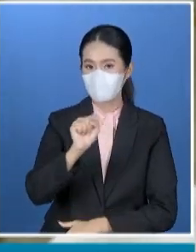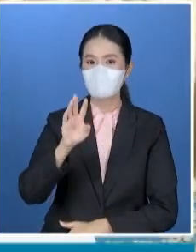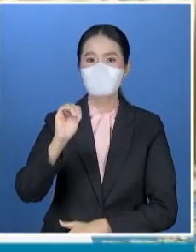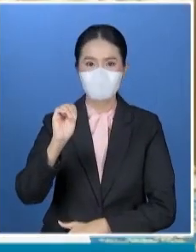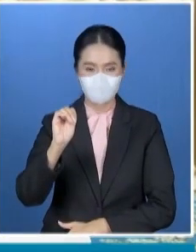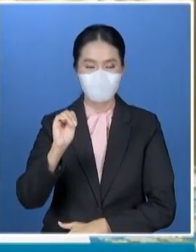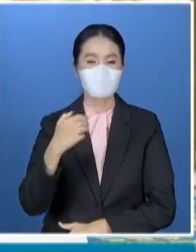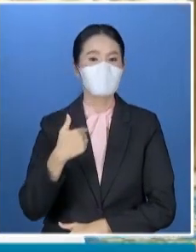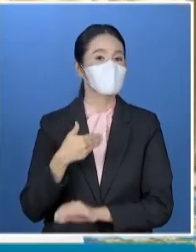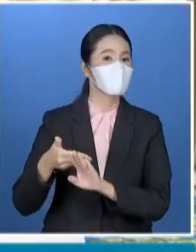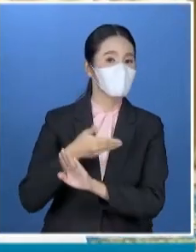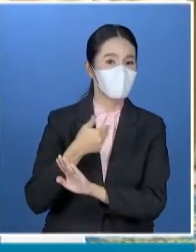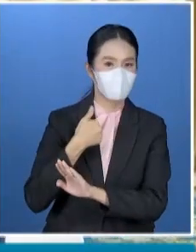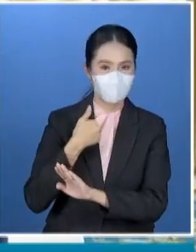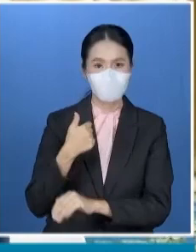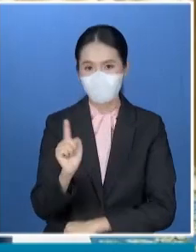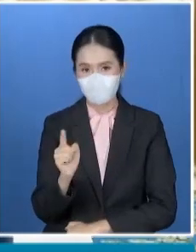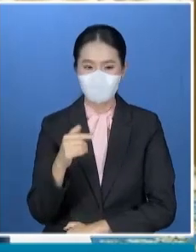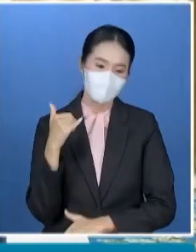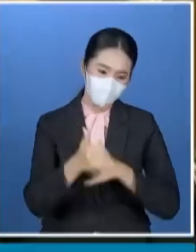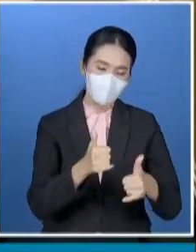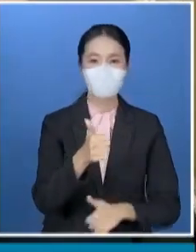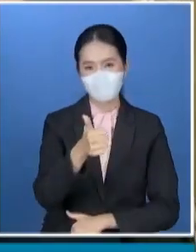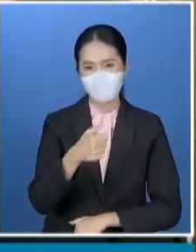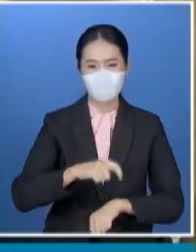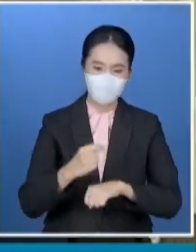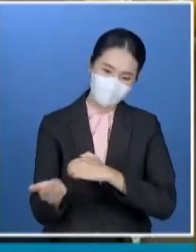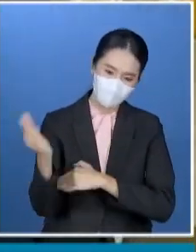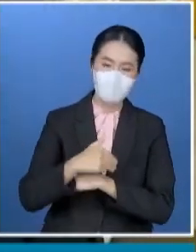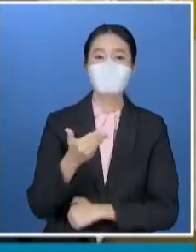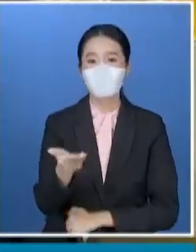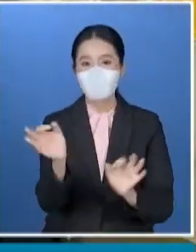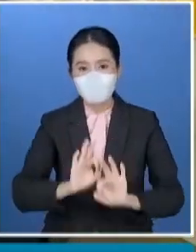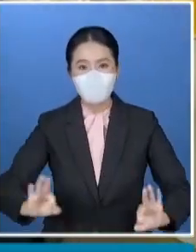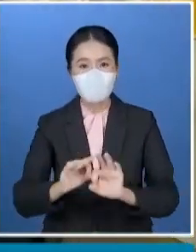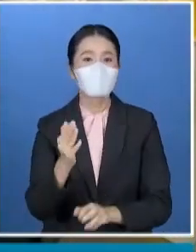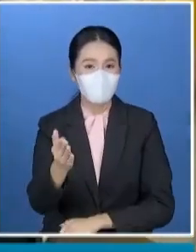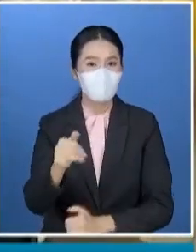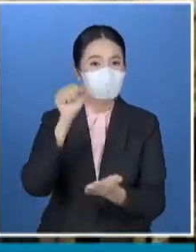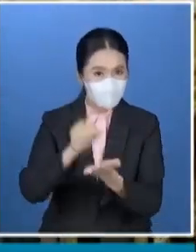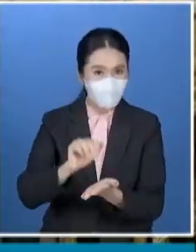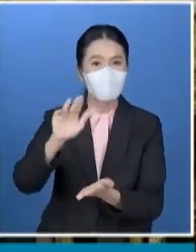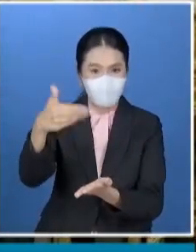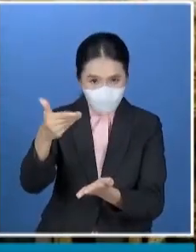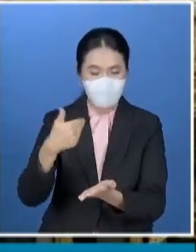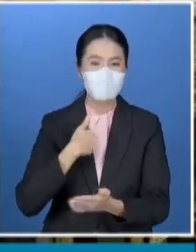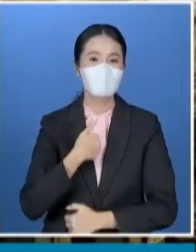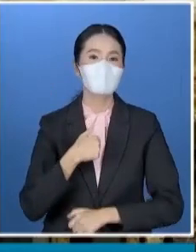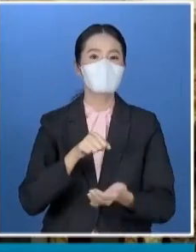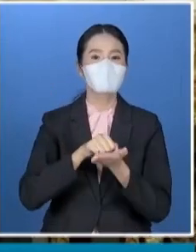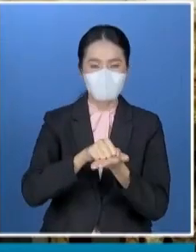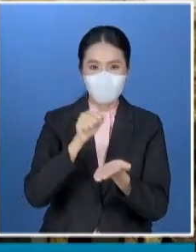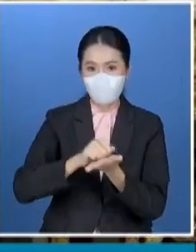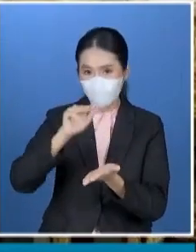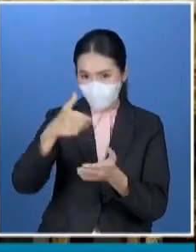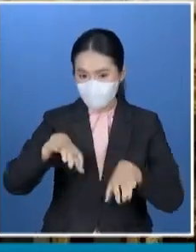30-40รายช่วงก่อนหน้านี้สามารถ walk in เข้ามาได้ตลอดแต่ว่าตอนนี้ขอเน้นว่าขอให้จองเข้ามาก่อนนะคะเจ้าหน้าที่จะได้บริหารจัด